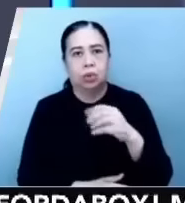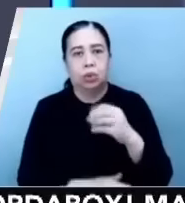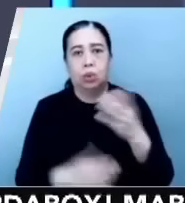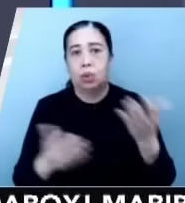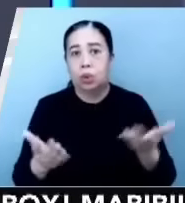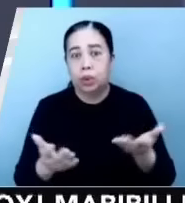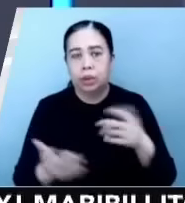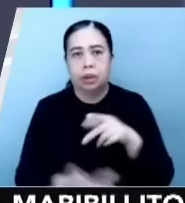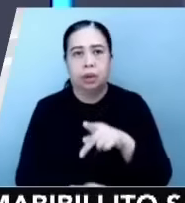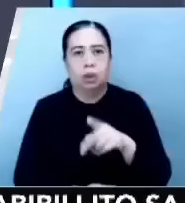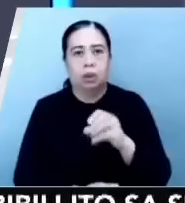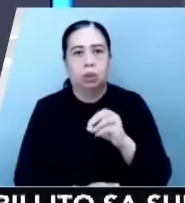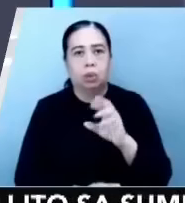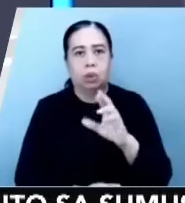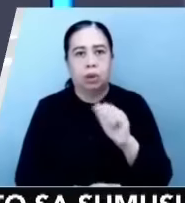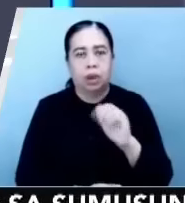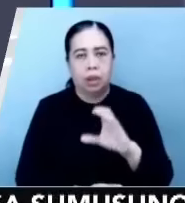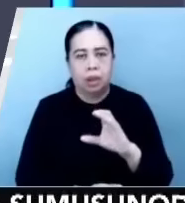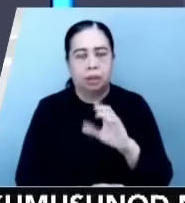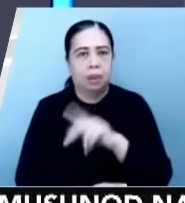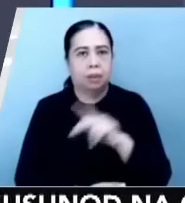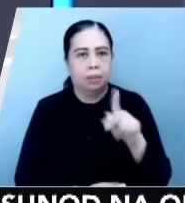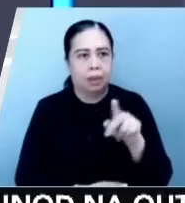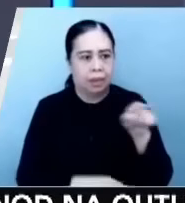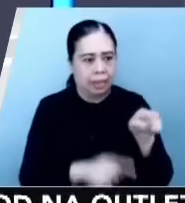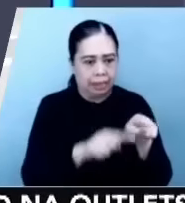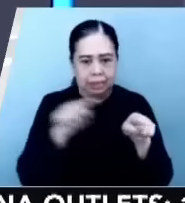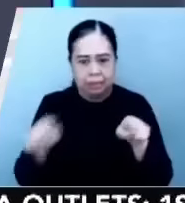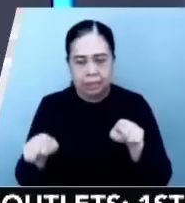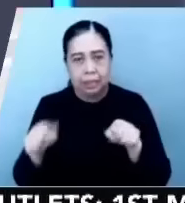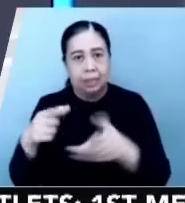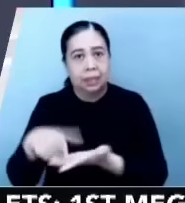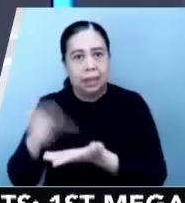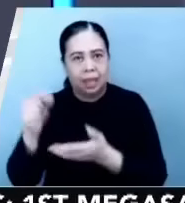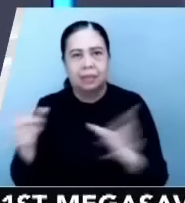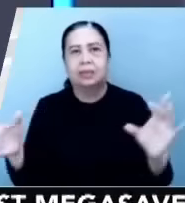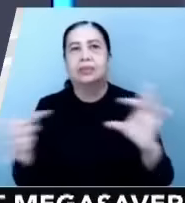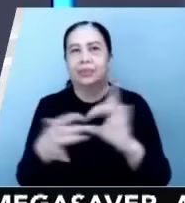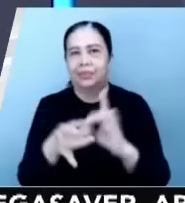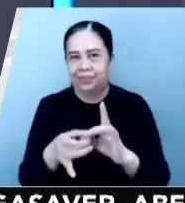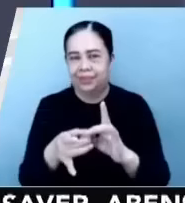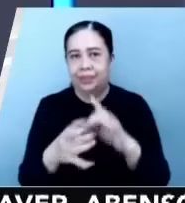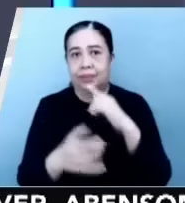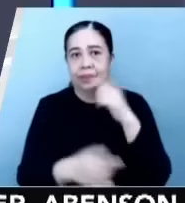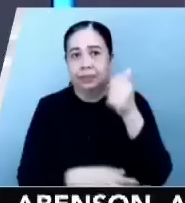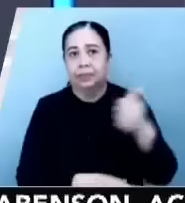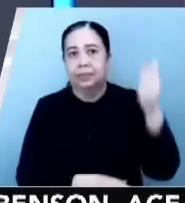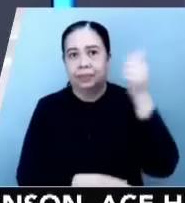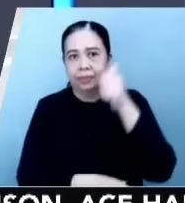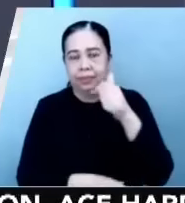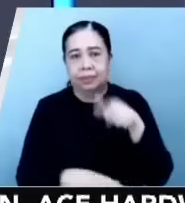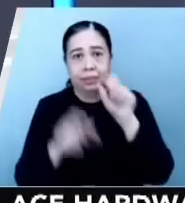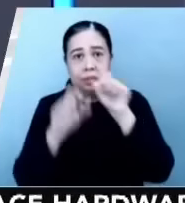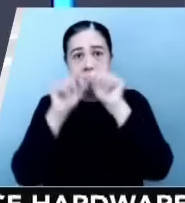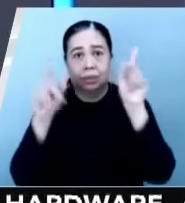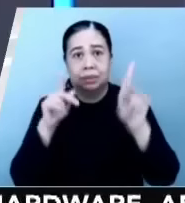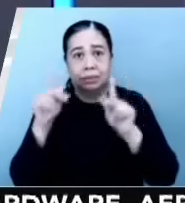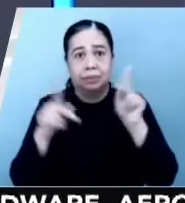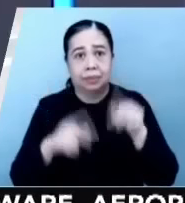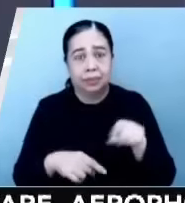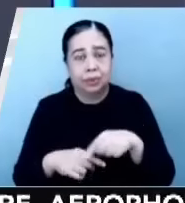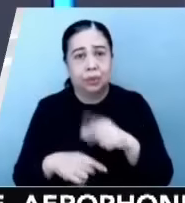Pampanga sa Pogo Hub ng Bamban, Tarlac. Sabi pa ng mga otoridad, magugulat ang publiko sa